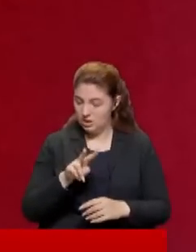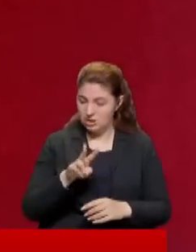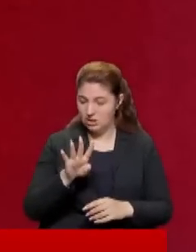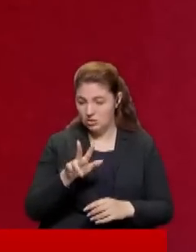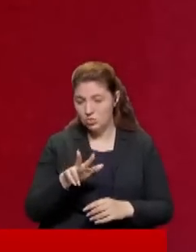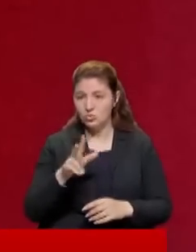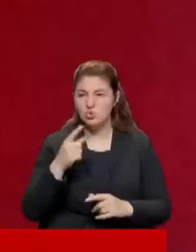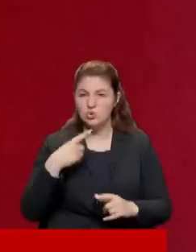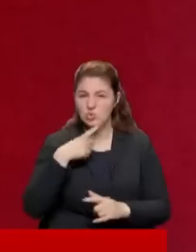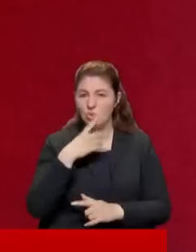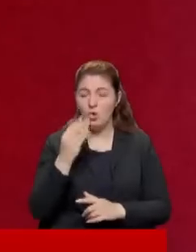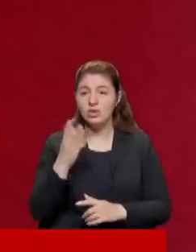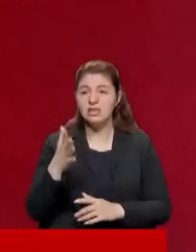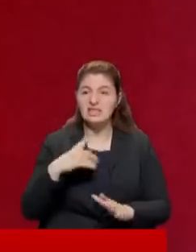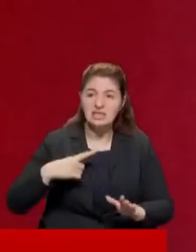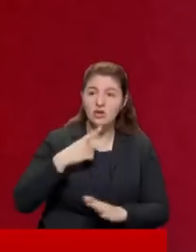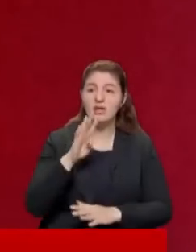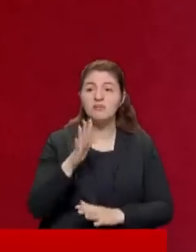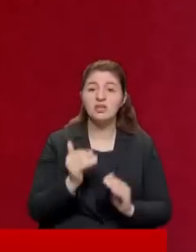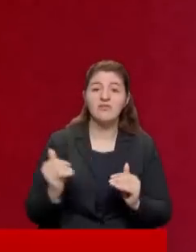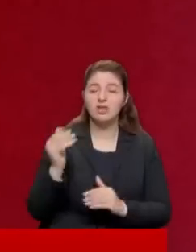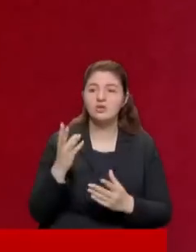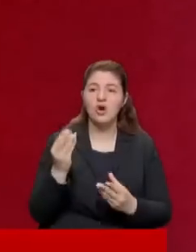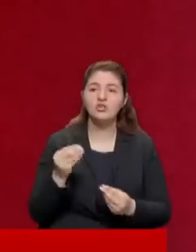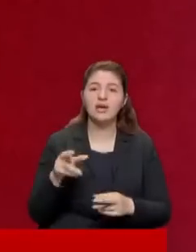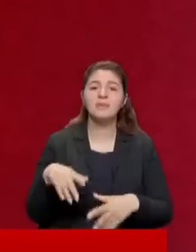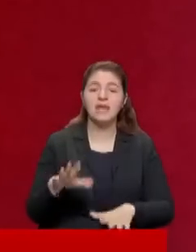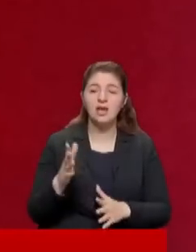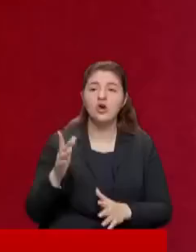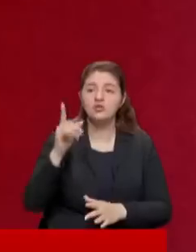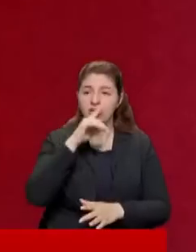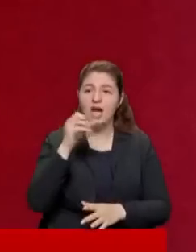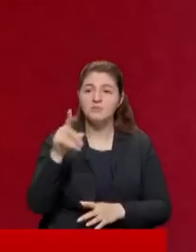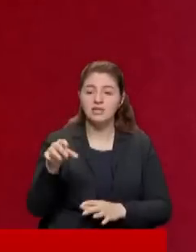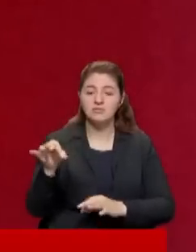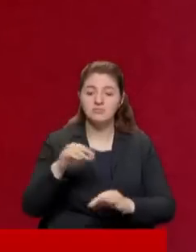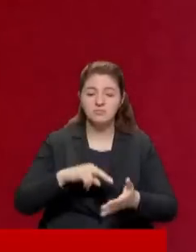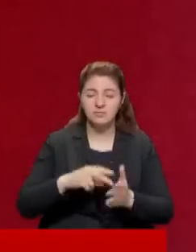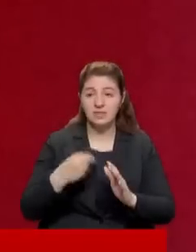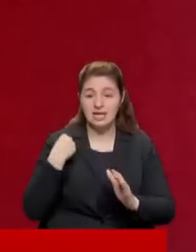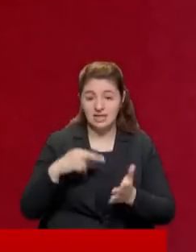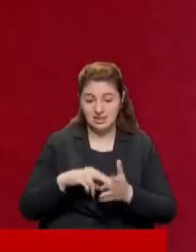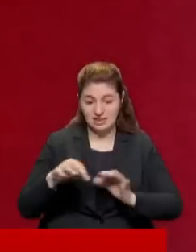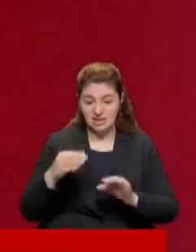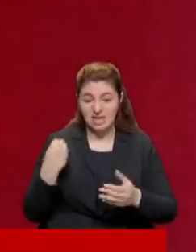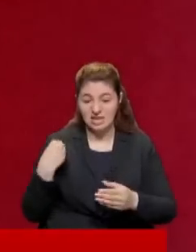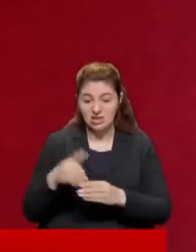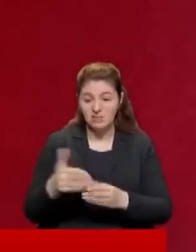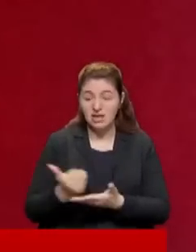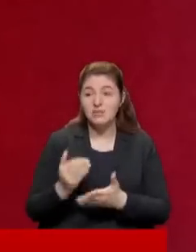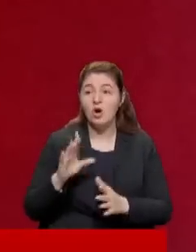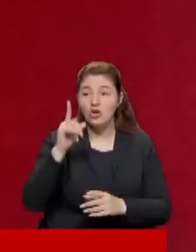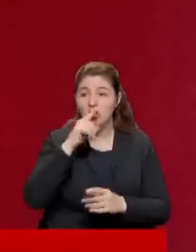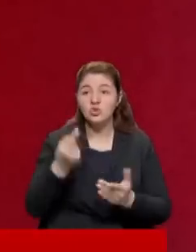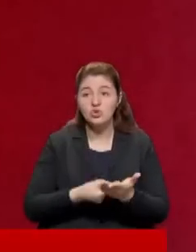%42-43'ler, bir çok zorladığı zaman bile 45'leri aşabilecek durumda değil. O yüzden de AK Parti'nin stratejisi yeni seçmen kazanmak değil. O yüzden